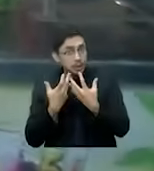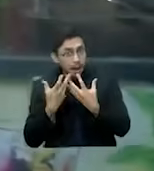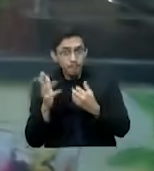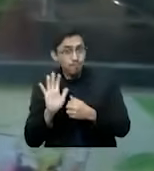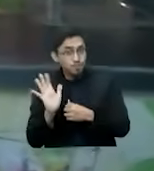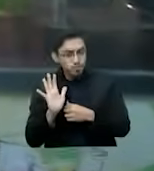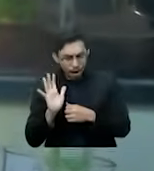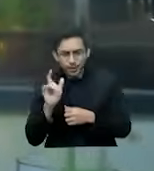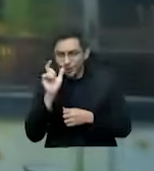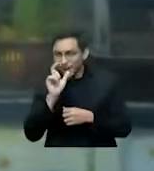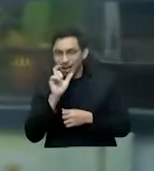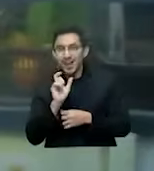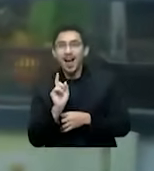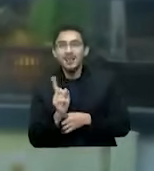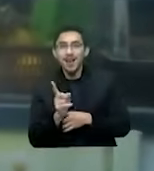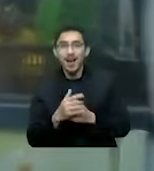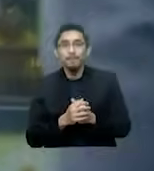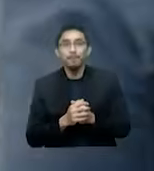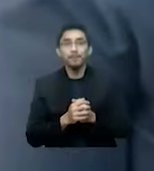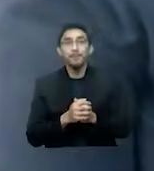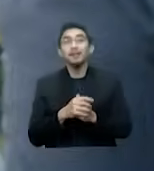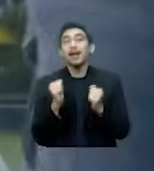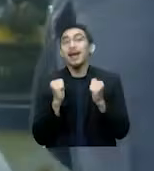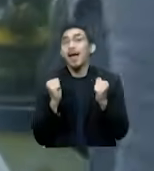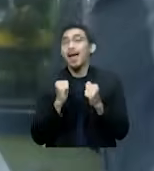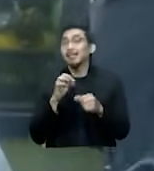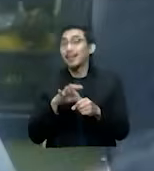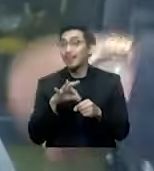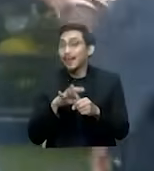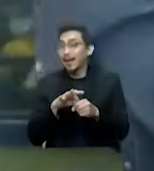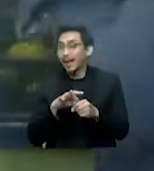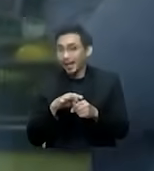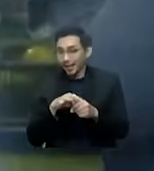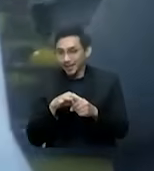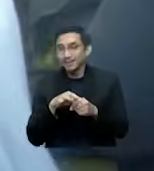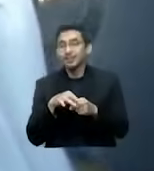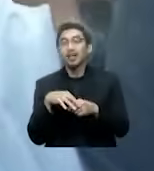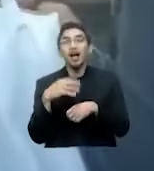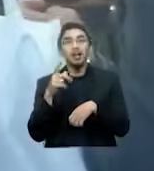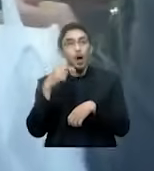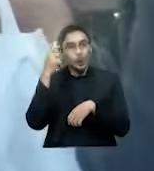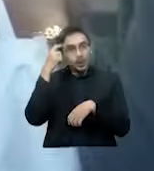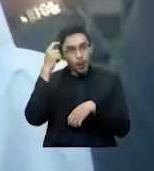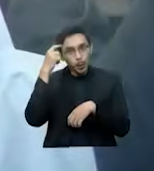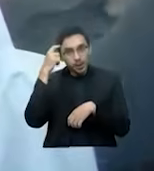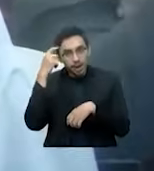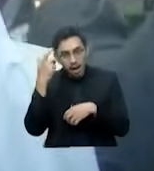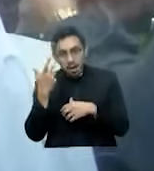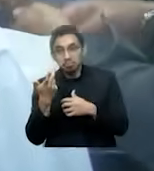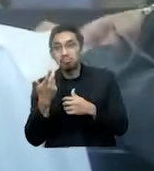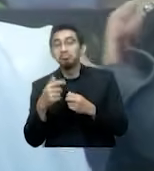es teh. Es teh? Nah, terus ada apa lagi? Otak-otak sama kentang. Otak-otak sama kentang. Ini sengaja